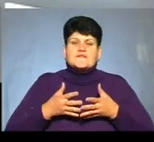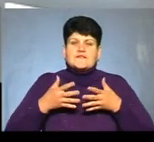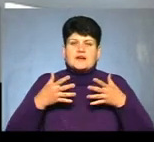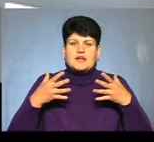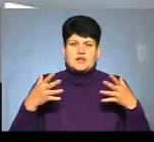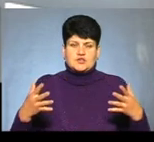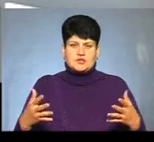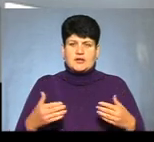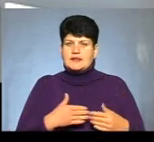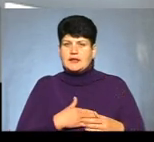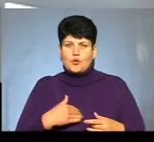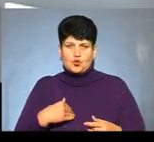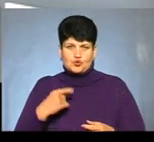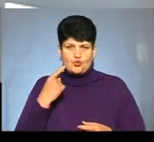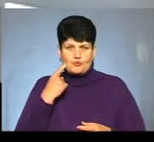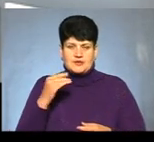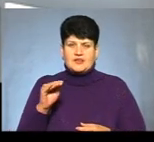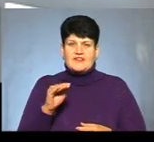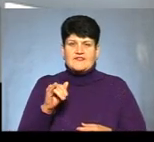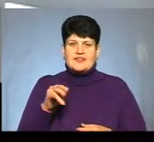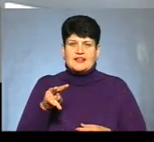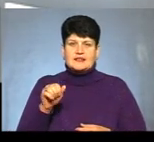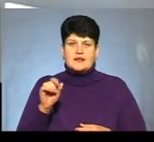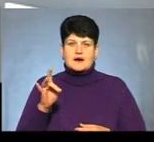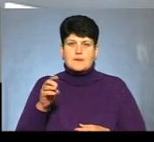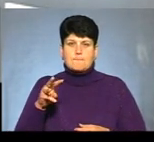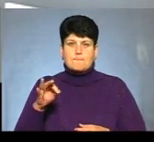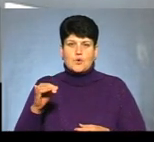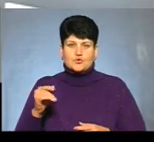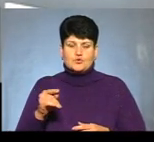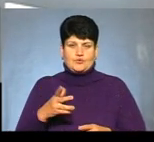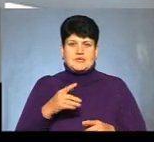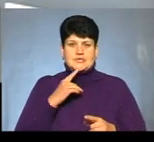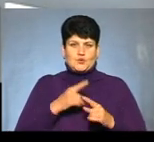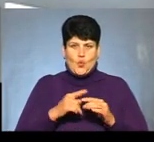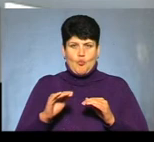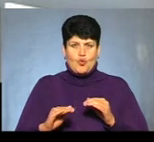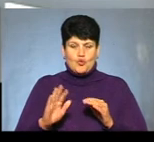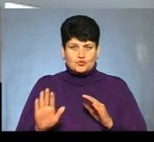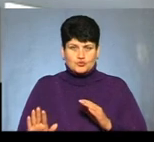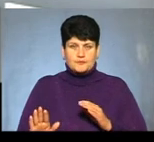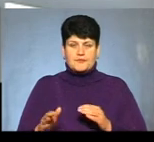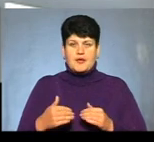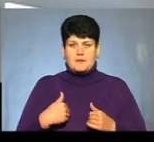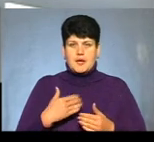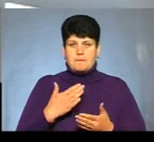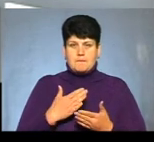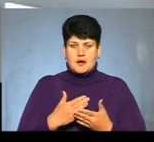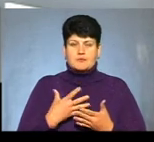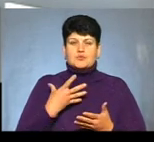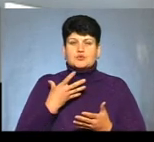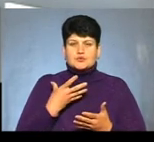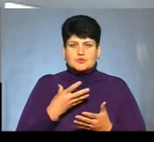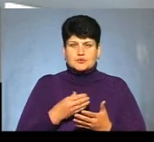що є вище і більше. Не хочу обідати чи філармонію нашу сестру молодшу. Але, знаєте, все-таки